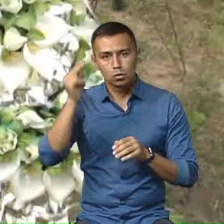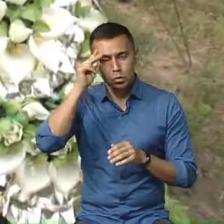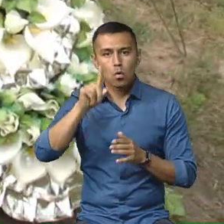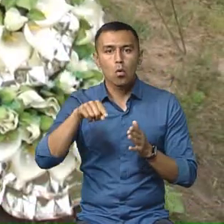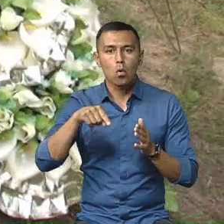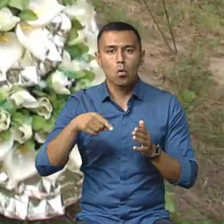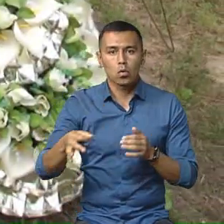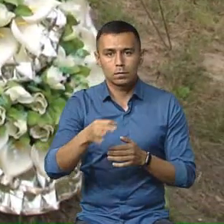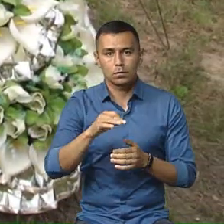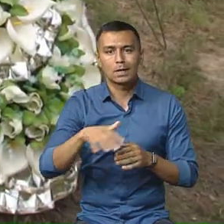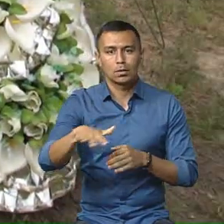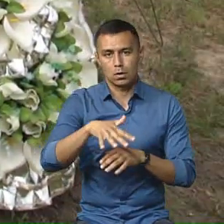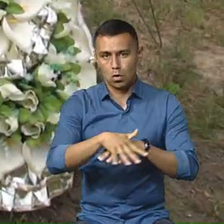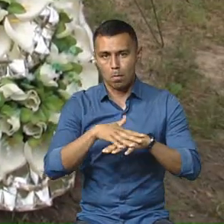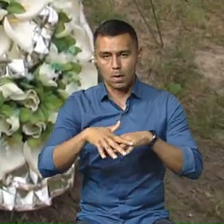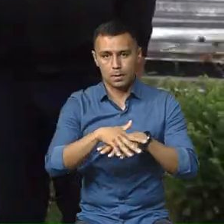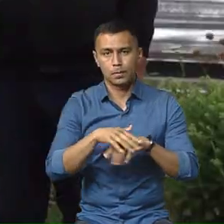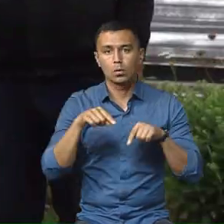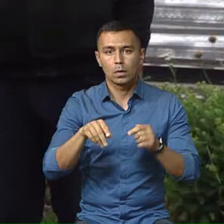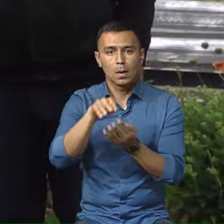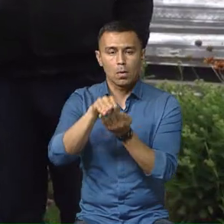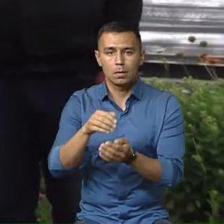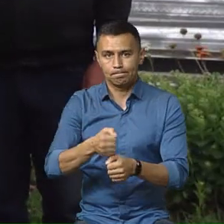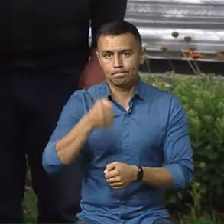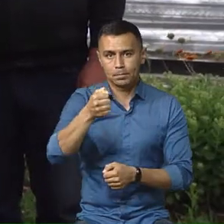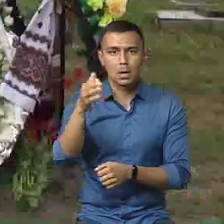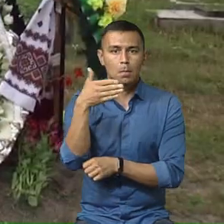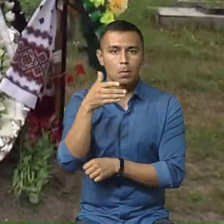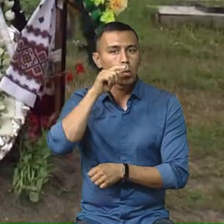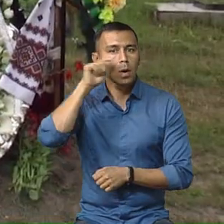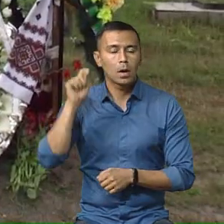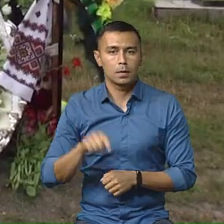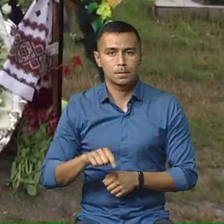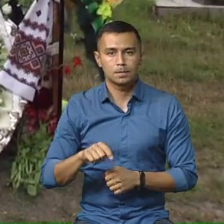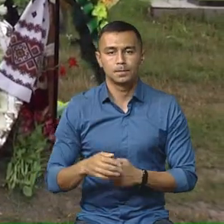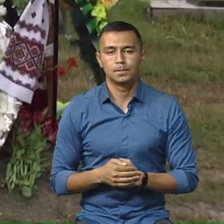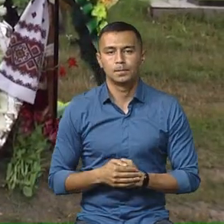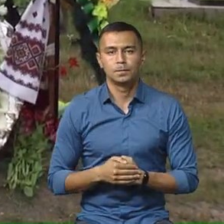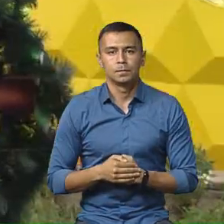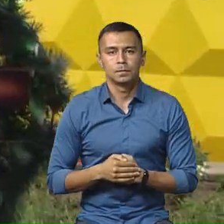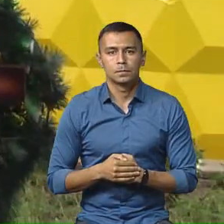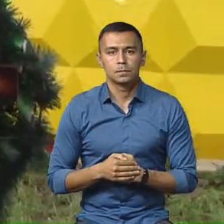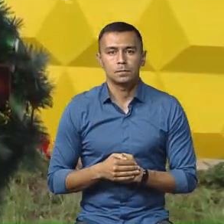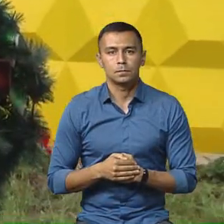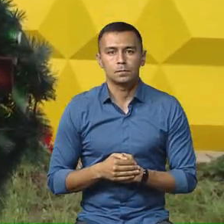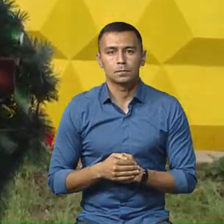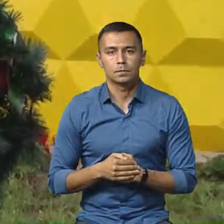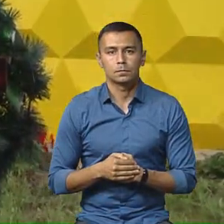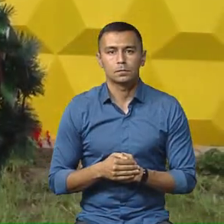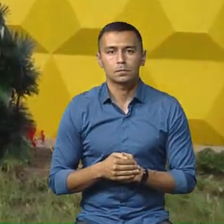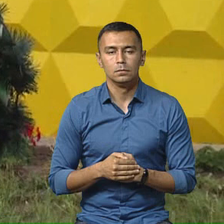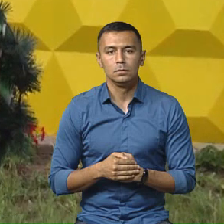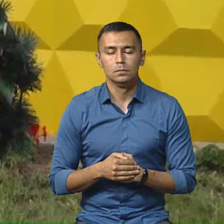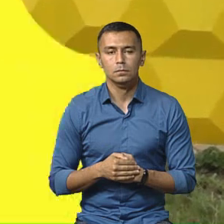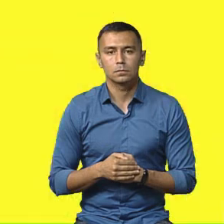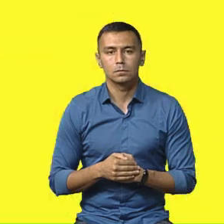Чорноострівської тергромади, каже Олена Мороз. Тут на могилі встановили прапор України. Вікторія Мельник, Дем'ян Цегольник. Новини на Суспільному.